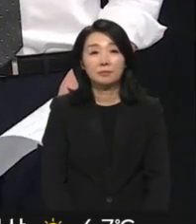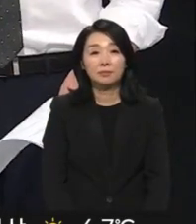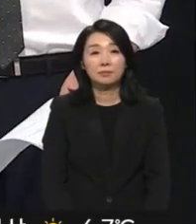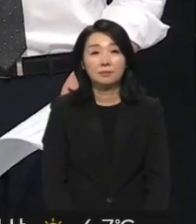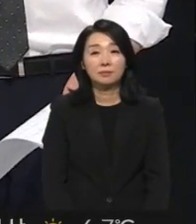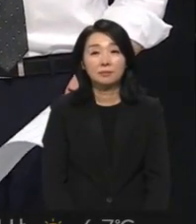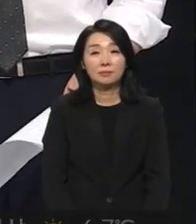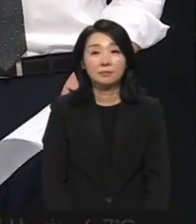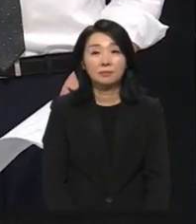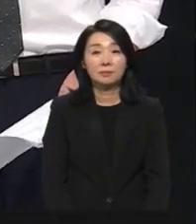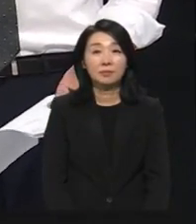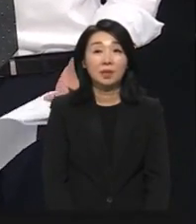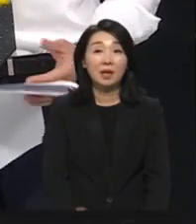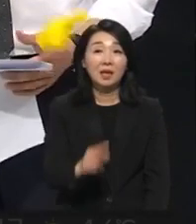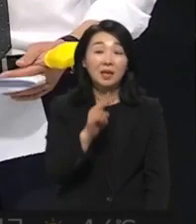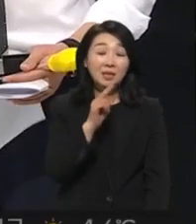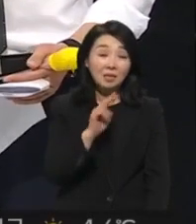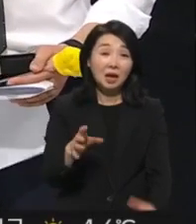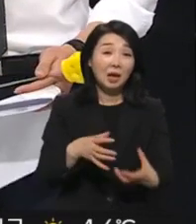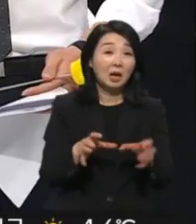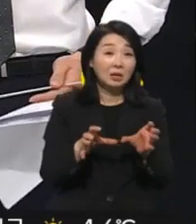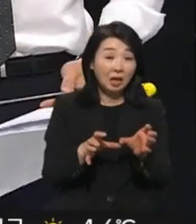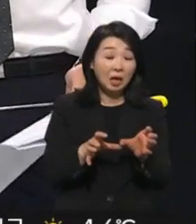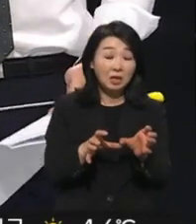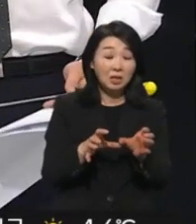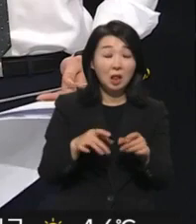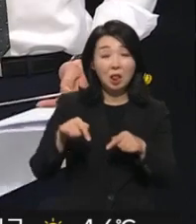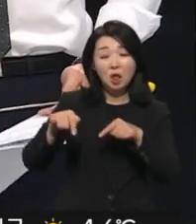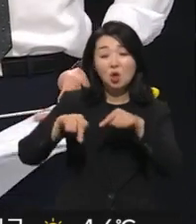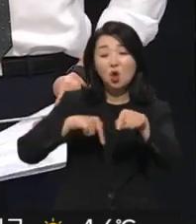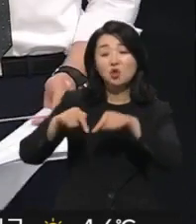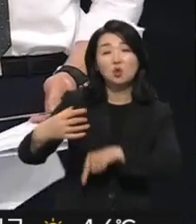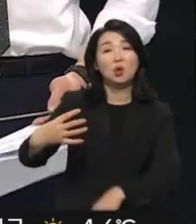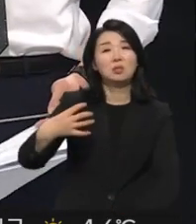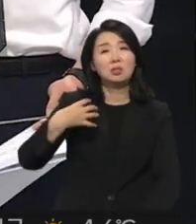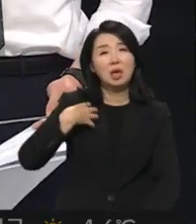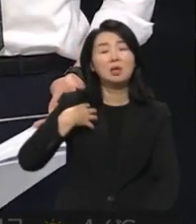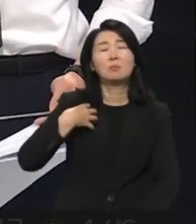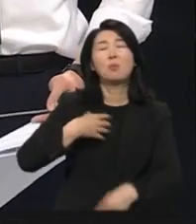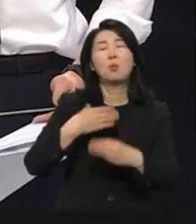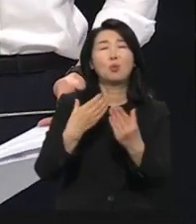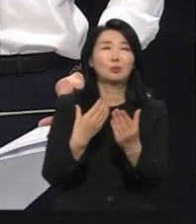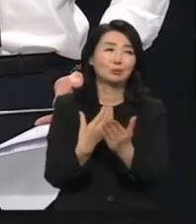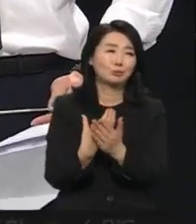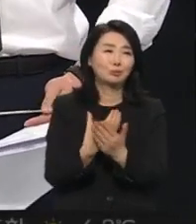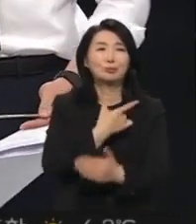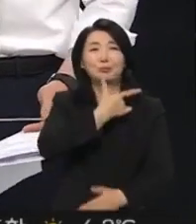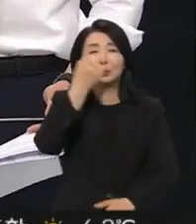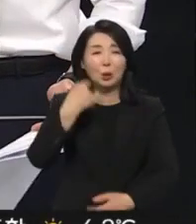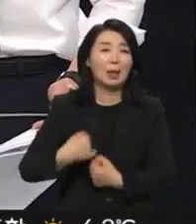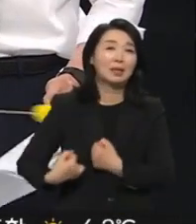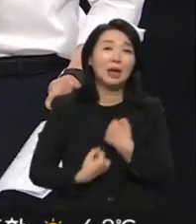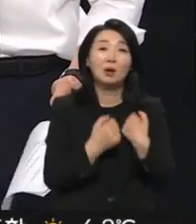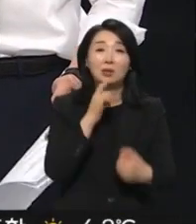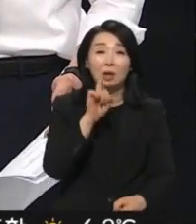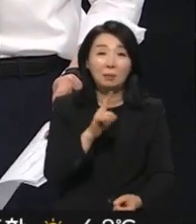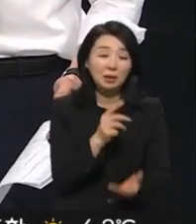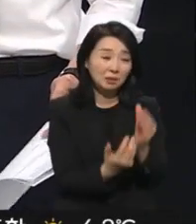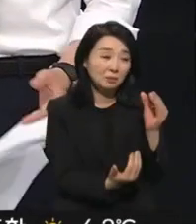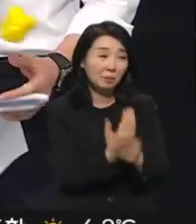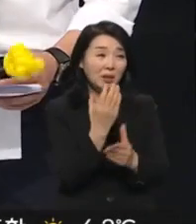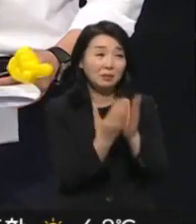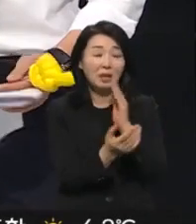야당은 이 컨트롤타워의 대응 시스템이 총체적으로 부실했다는 점도 짚었는데요. 이 참사 발생 시 상황